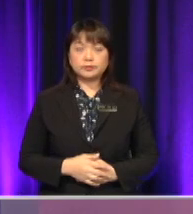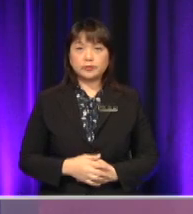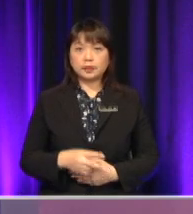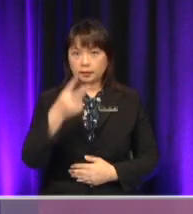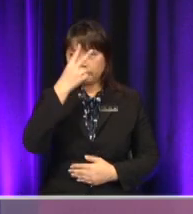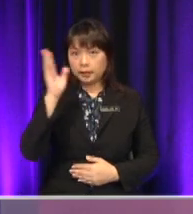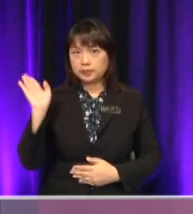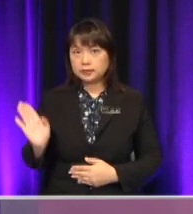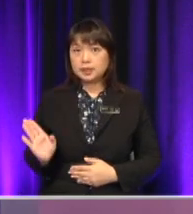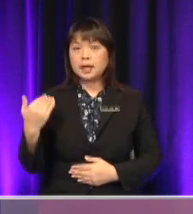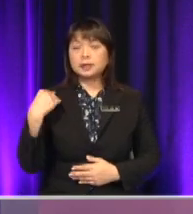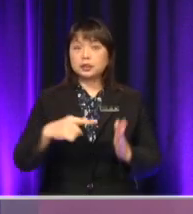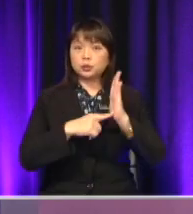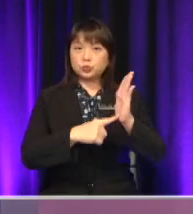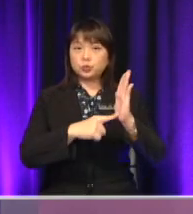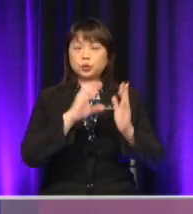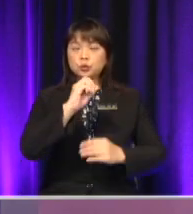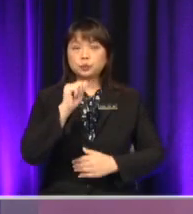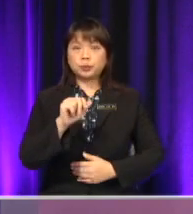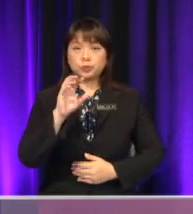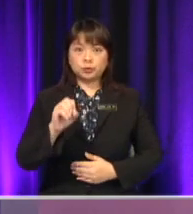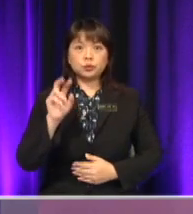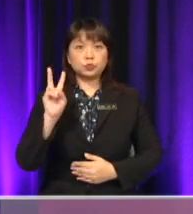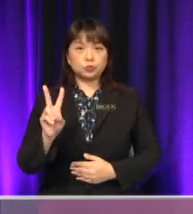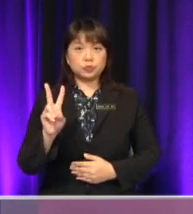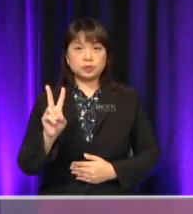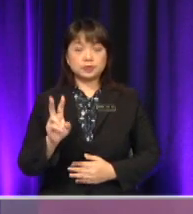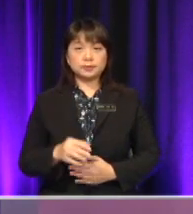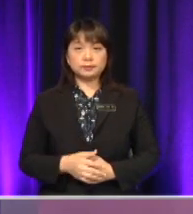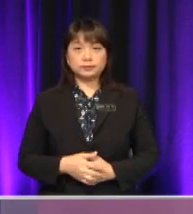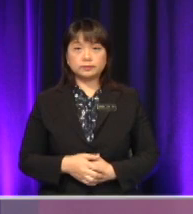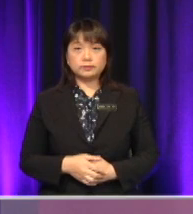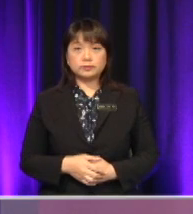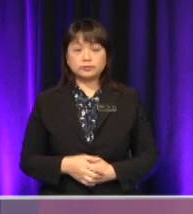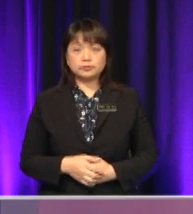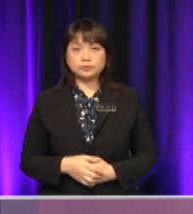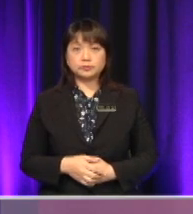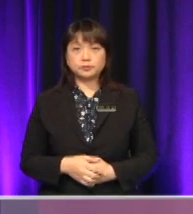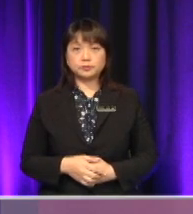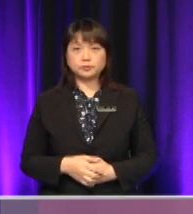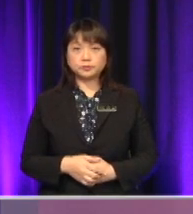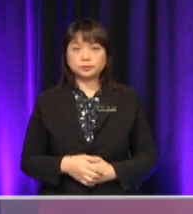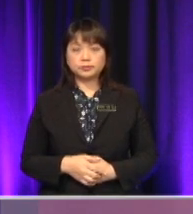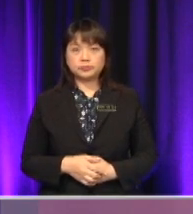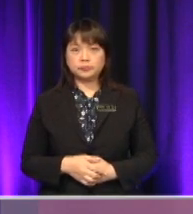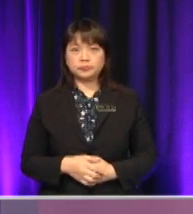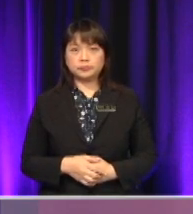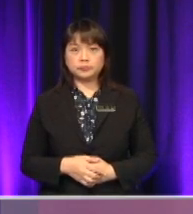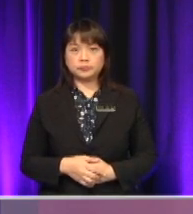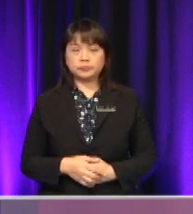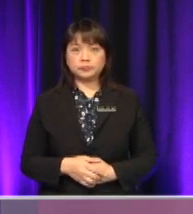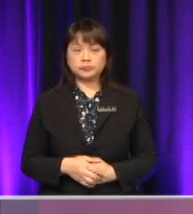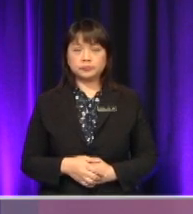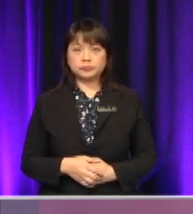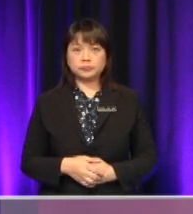kata 0.02 ni yang selari kat sini. Bahagian sinilah. Okey, dekat bahagian situ ada sama, jadi